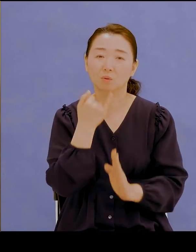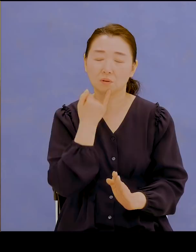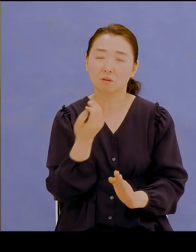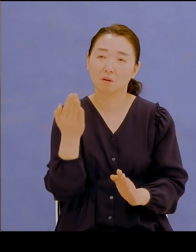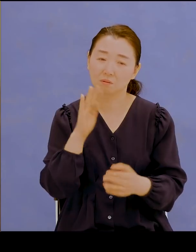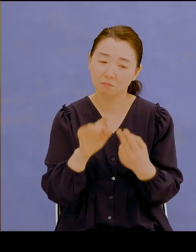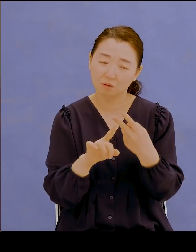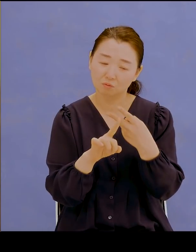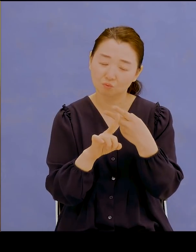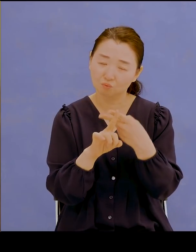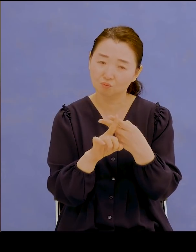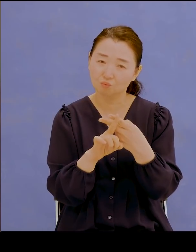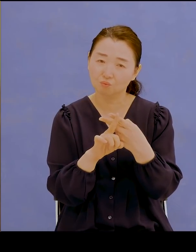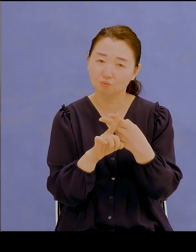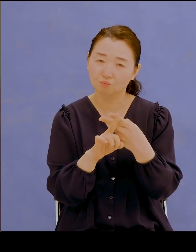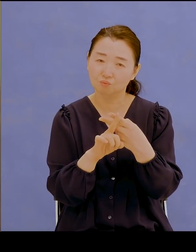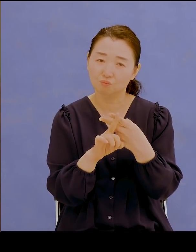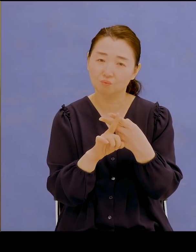한 중학교